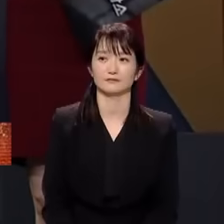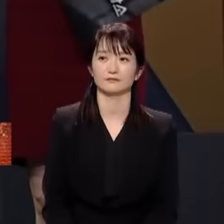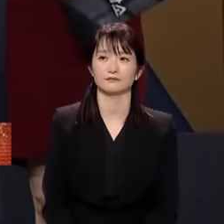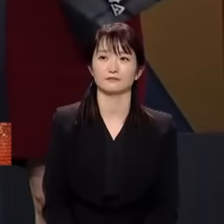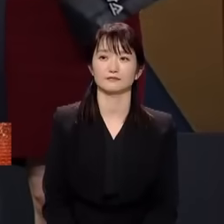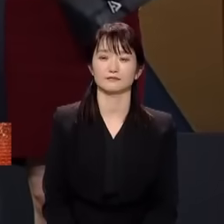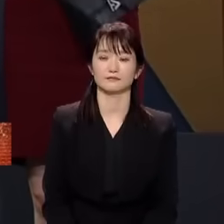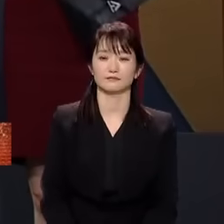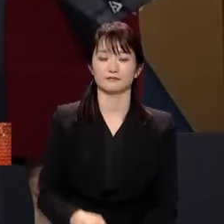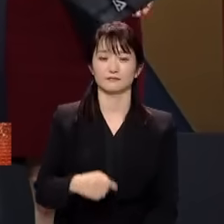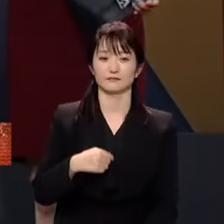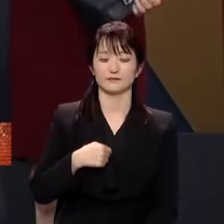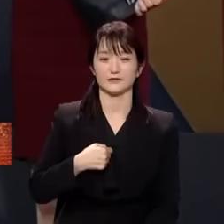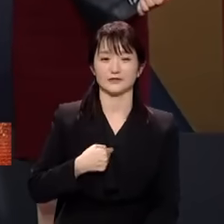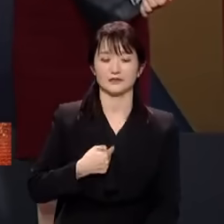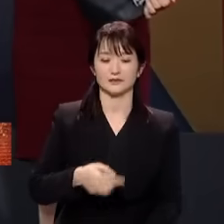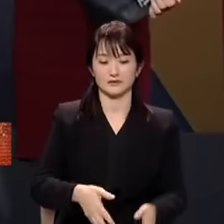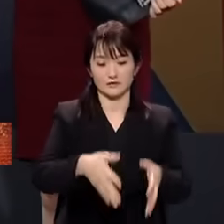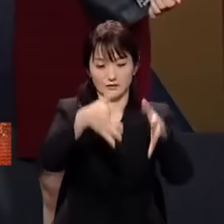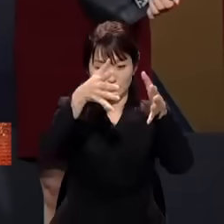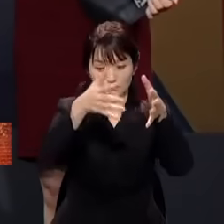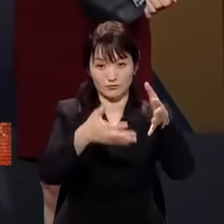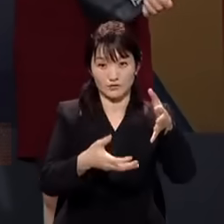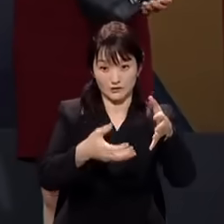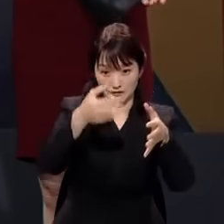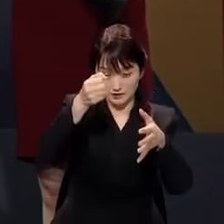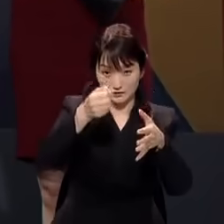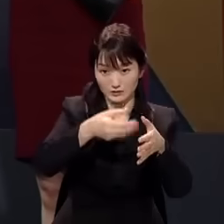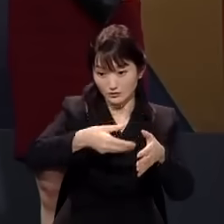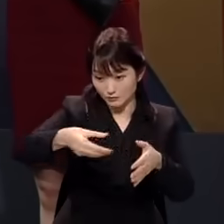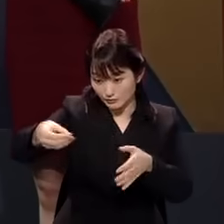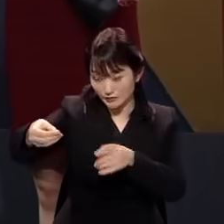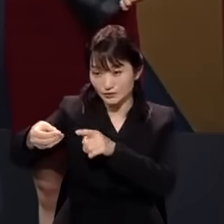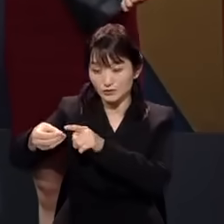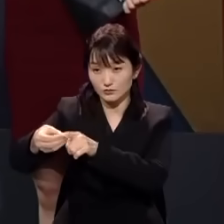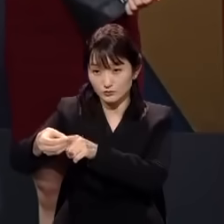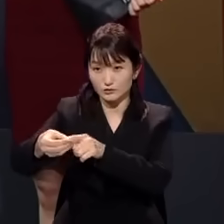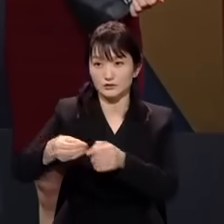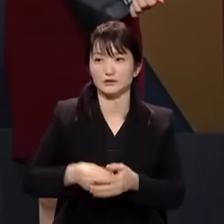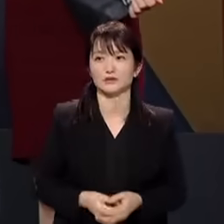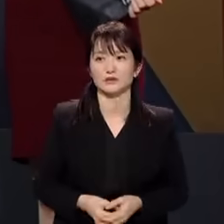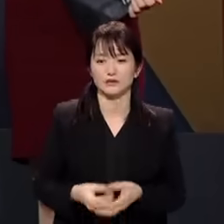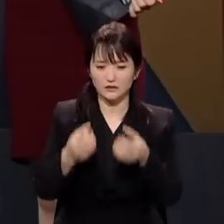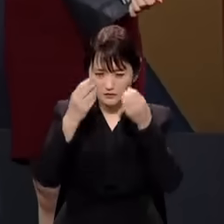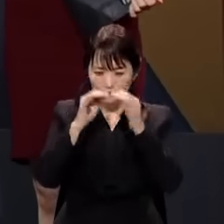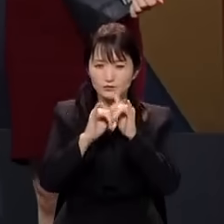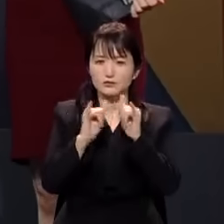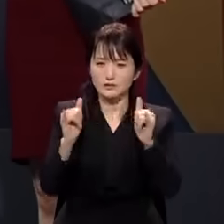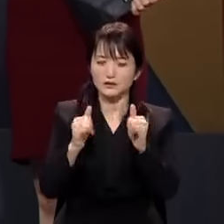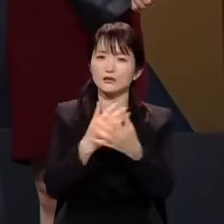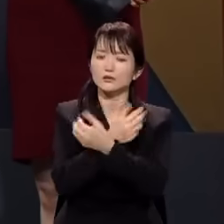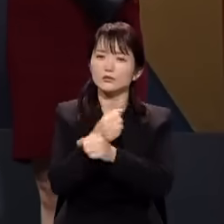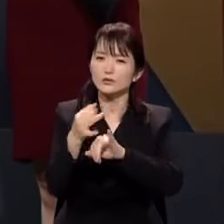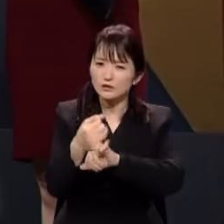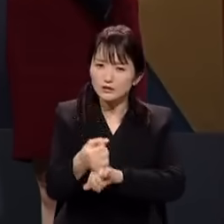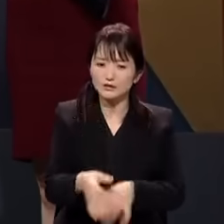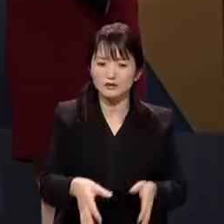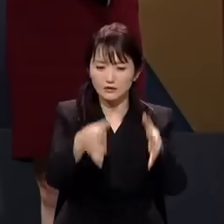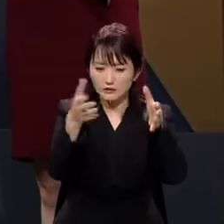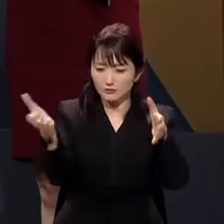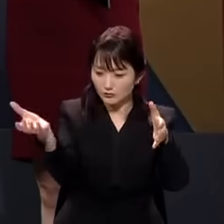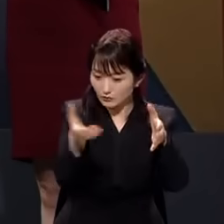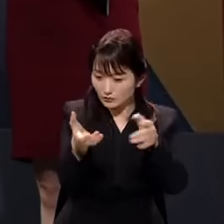자신이 소유한 오피스텔에 임대를 주고 있던 한 남성이 새로운 세입자와 계약하게 됩니다. 그런데 이 세입자에게 받아야